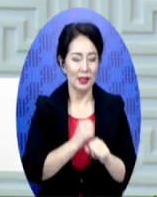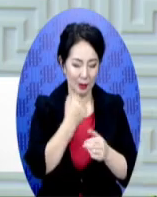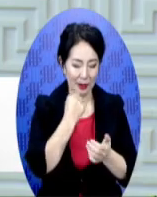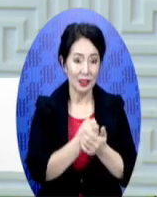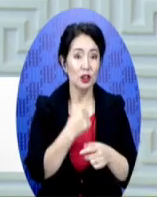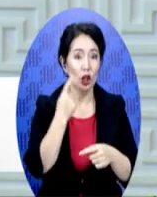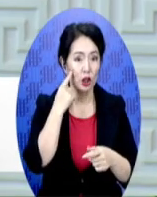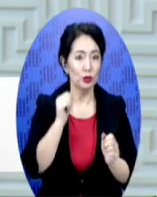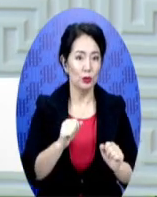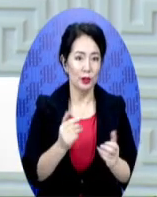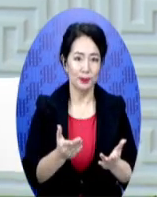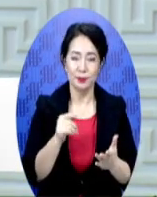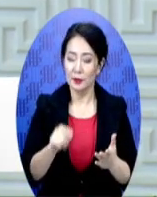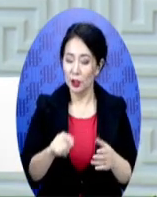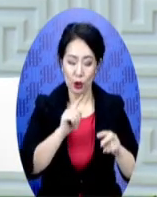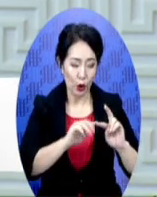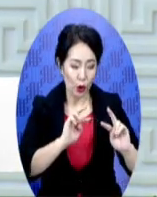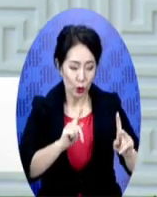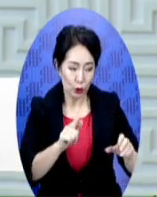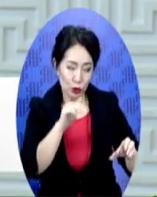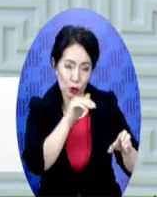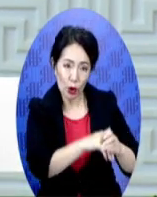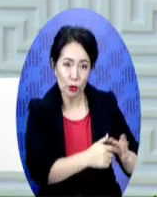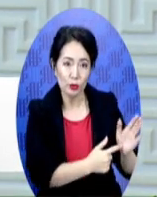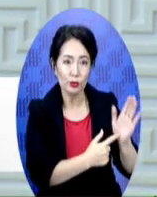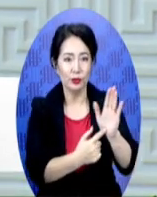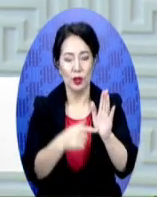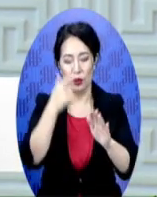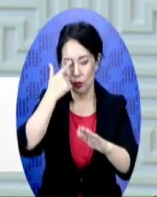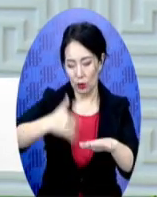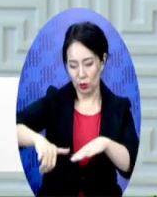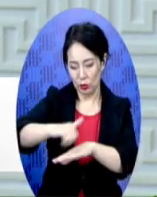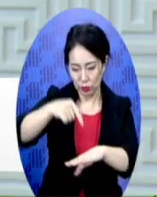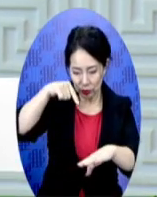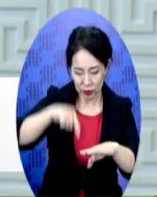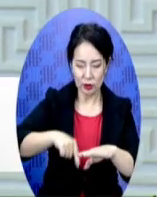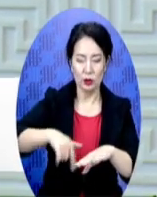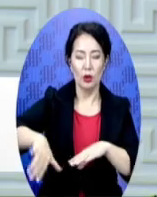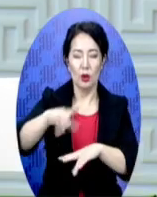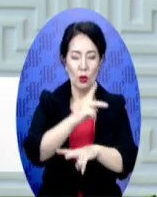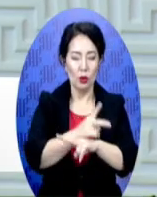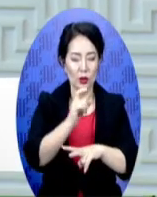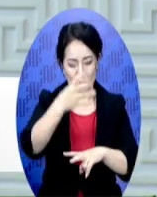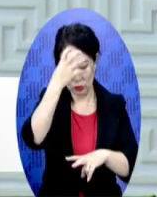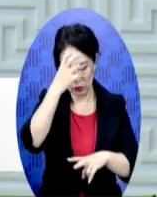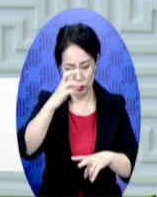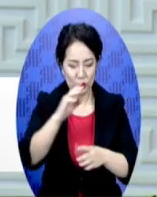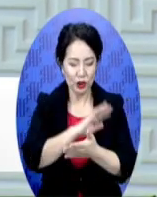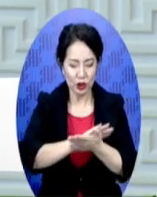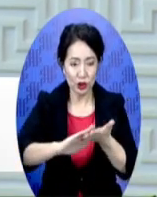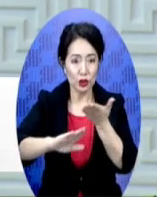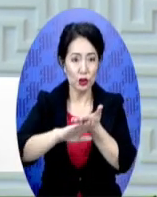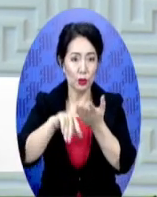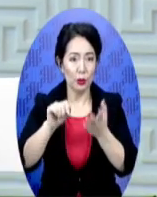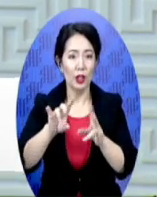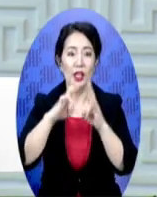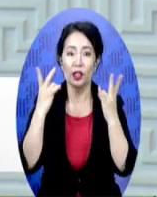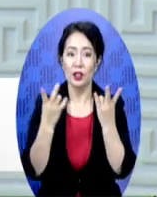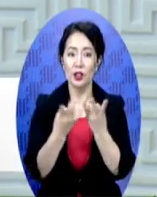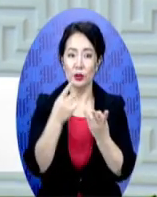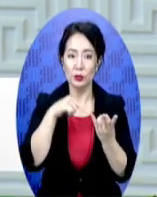байна. Энэ өөрчлөлтүүд нь Монгол улсад хууль эрх зүйн дорвитой шинжилгээ хийлүүлж нийгэмд шударгаас